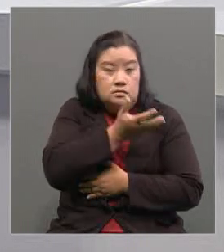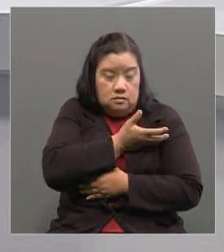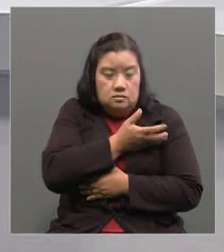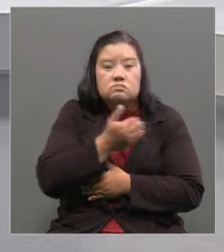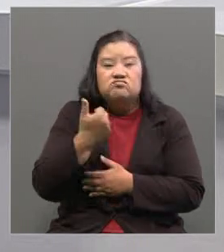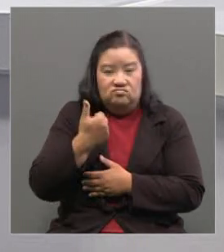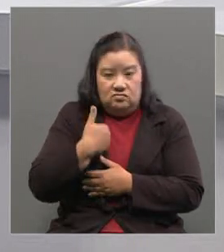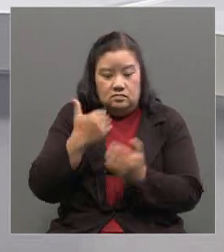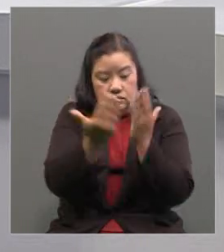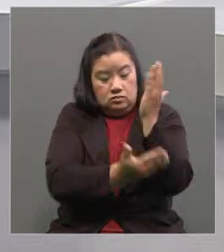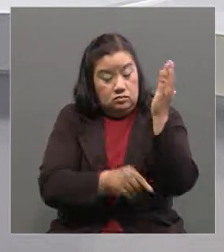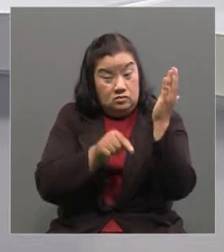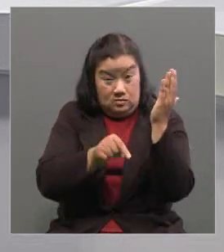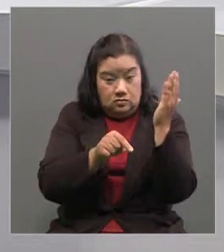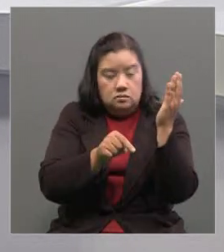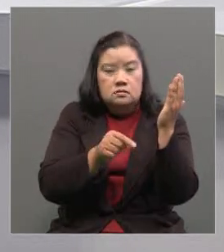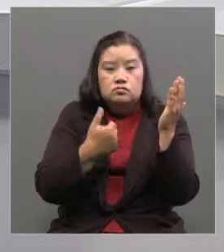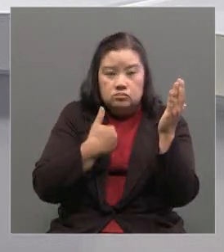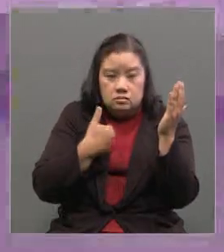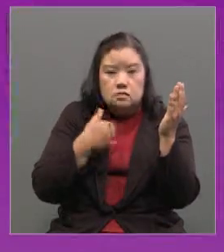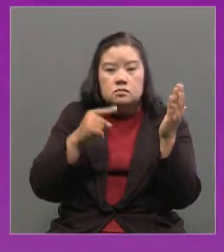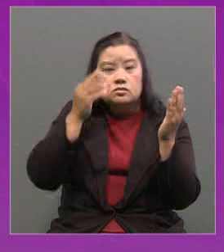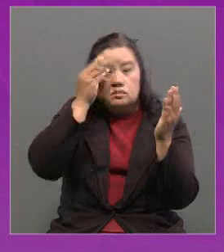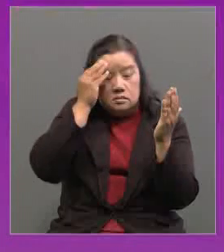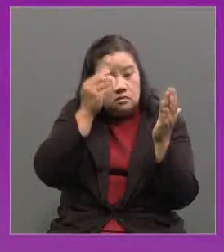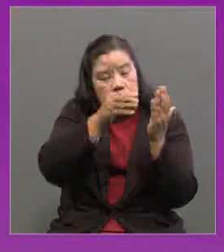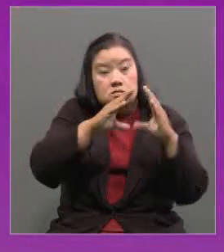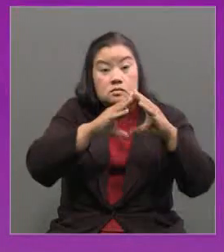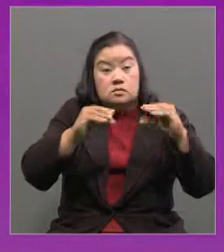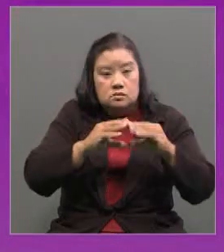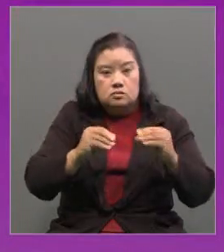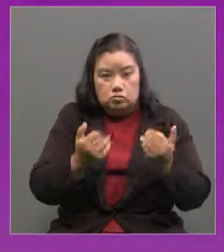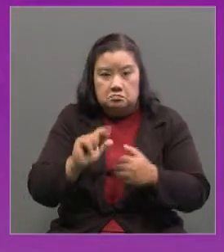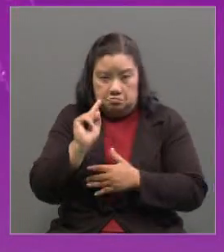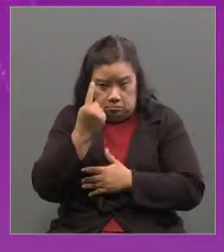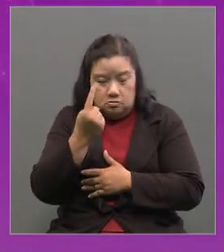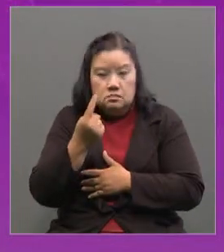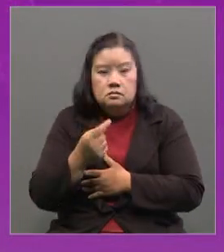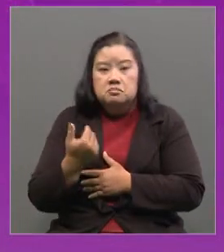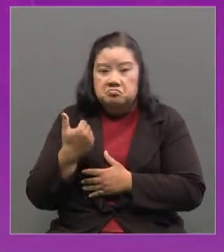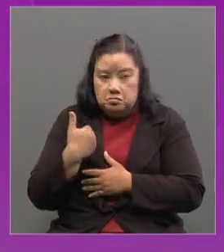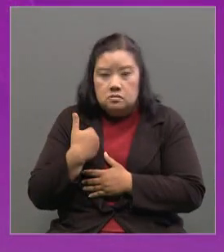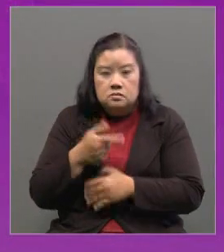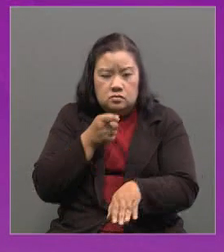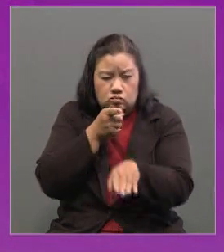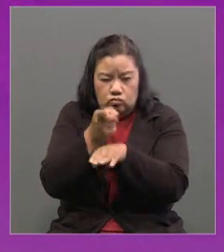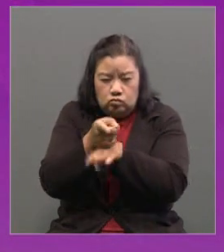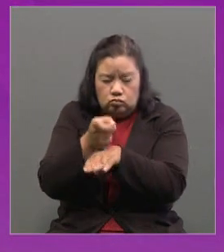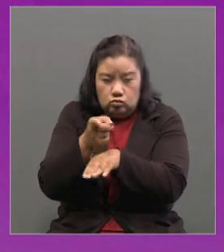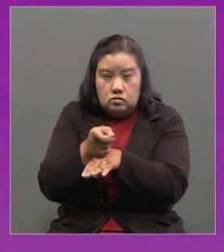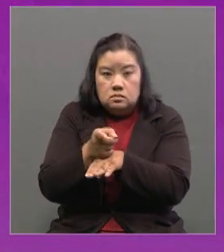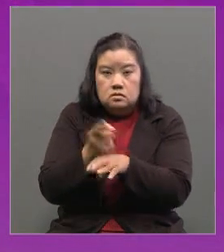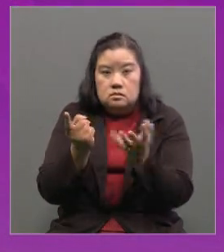บริเวณชายแดนอิสราเอลกับฉนวนกาซ่านะคะล่าสุดทางอิสราเอลก็โจมตีอีก 400ครั้งในรอบ24